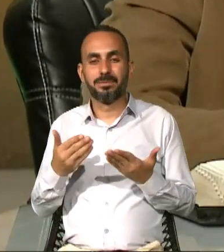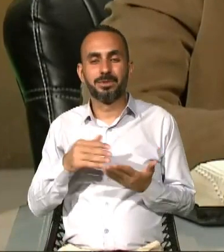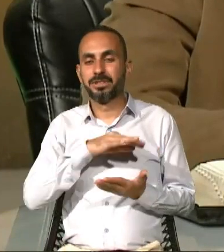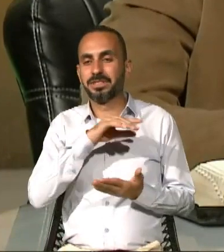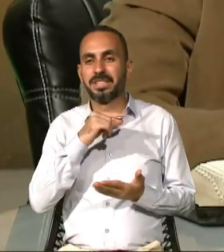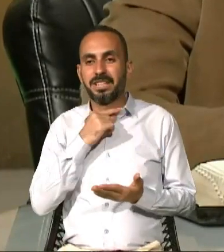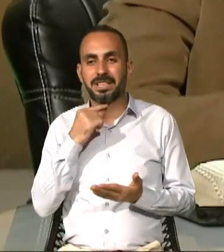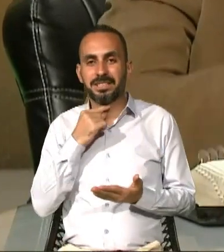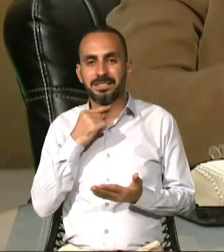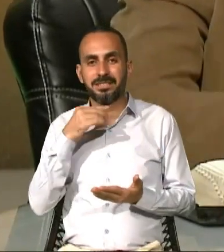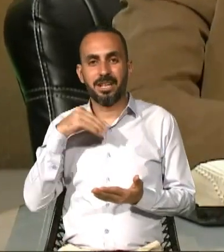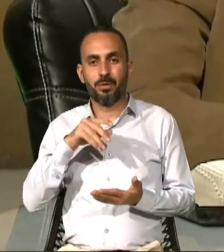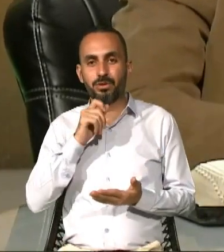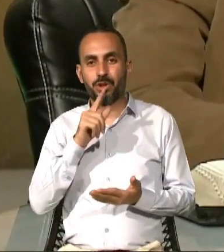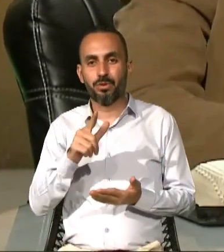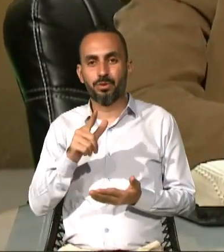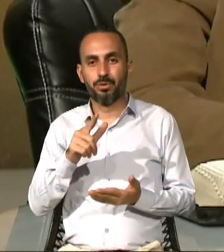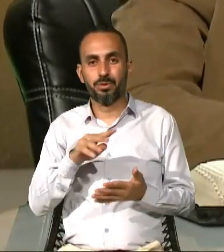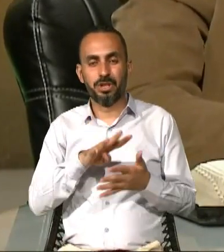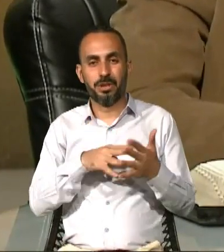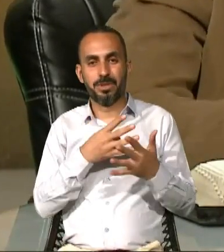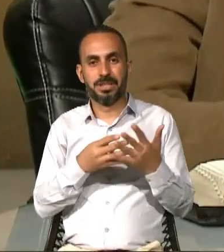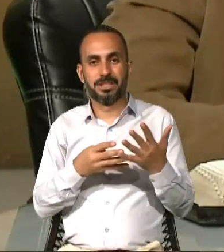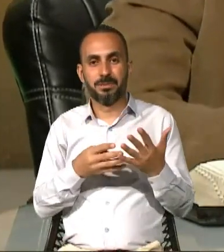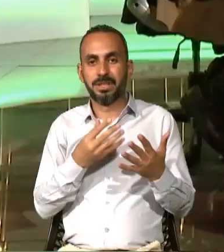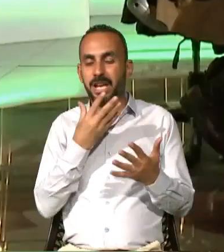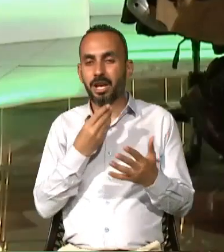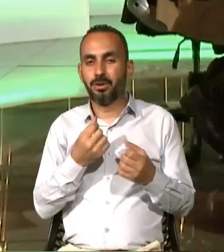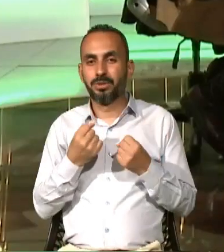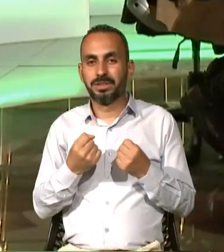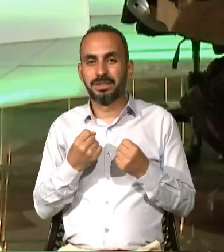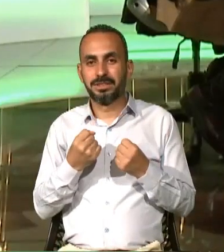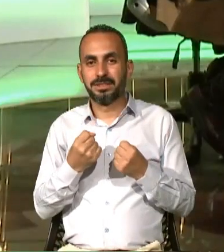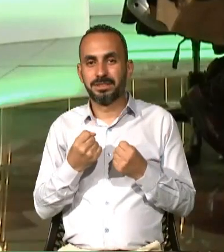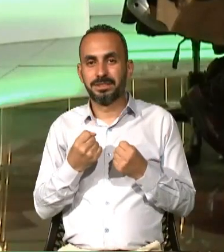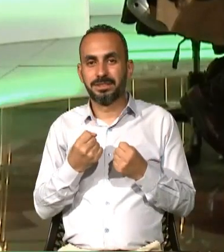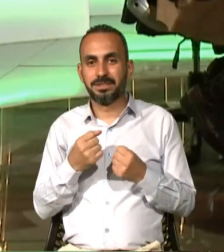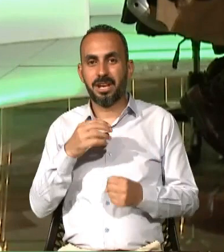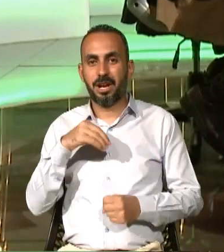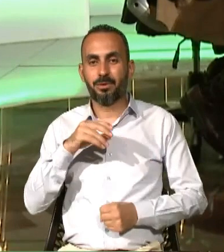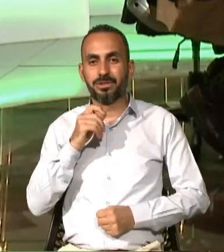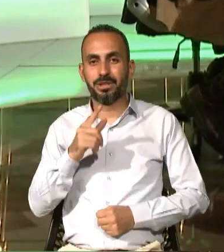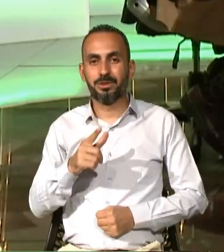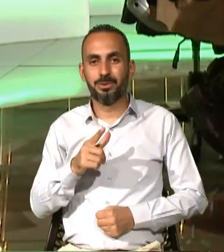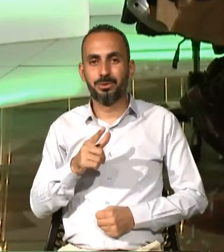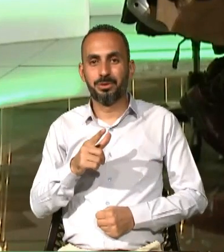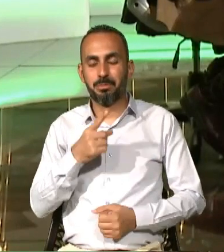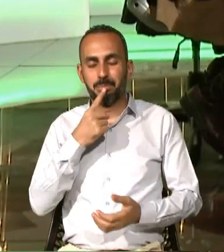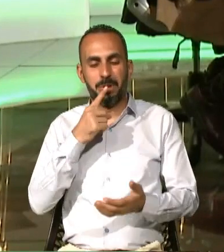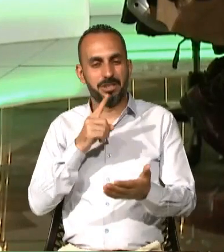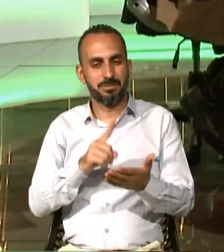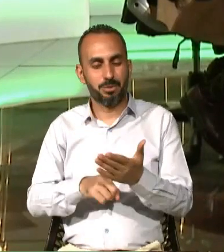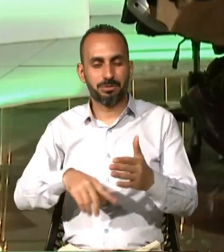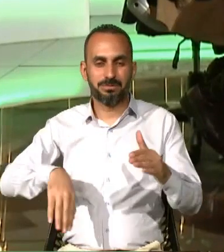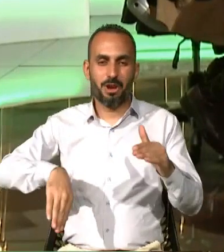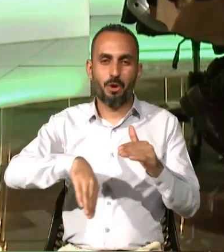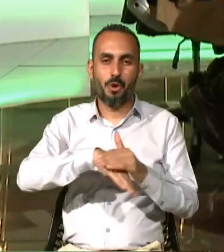الغالي. عايز اقول لكم الحلقه روعه وفي ميعادها. يعني عايز اقول بلغه الكوره جوه الجون.